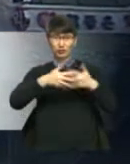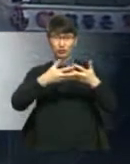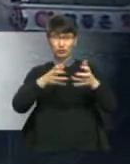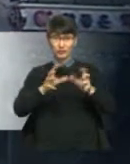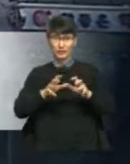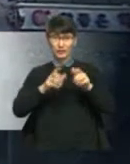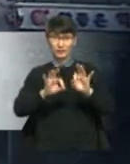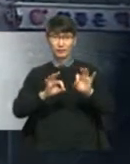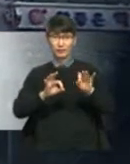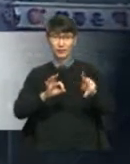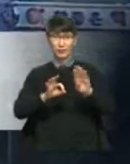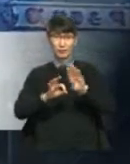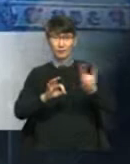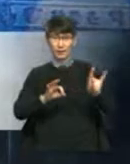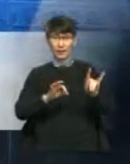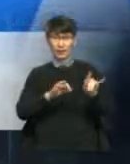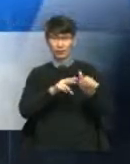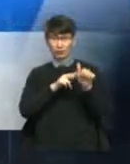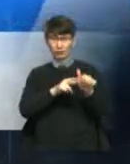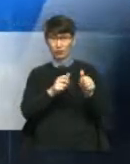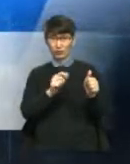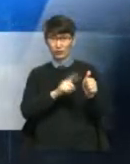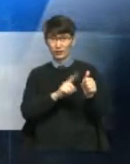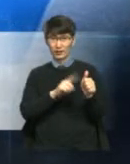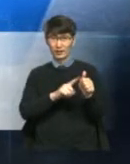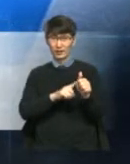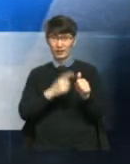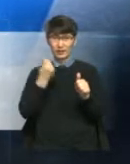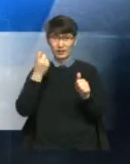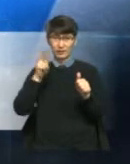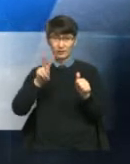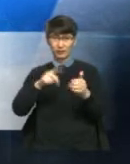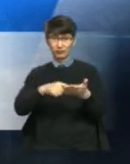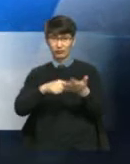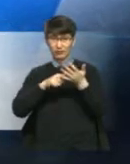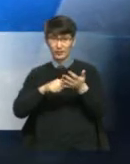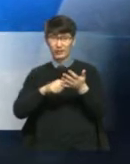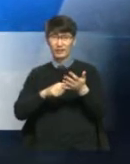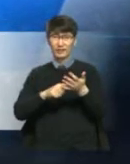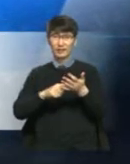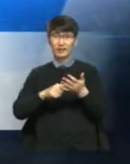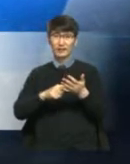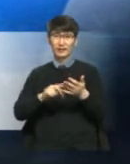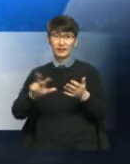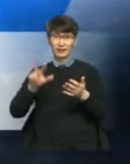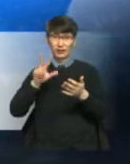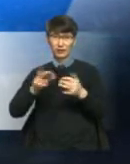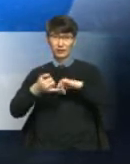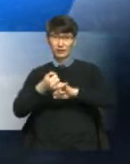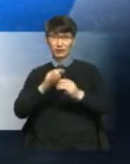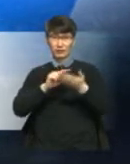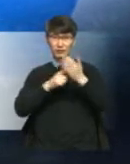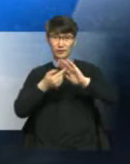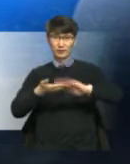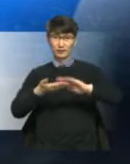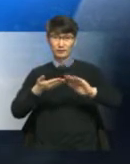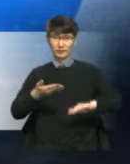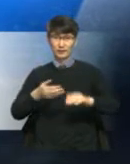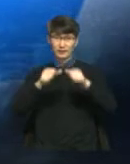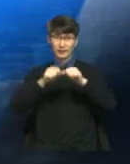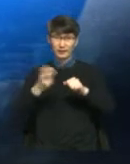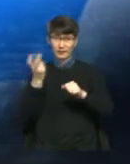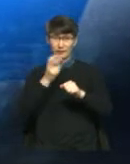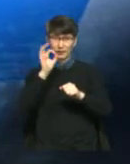주자로 김영배 후보가 나섰는데요 최근 딜 i've 뉴스에 출연해 총선에 임하는 각오와 공약을 밝혔습니다